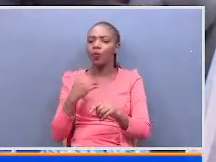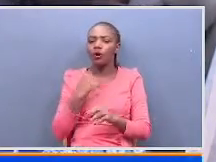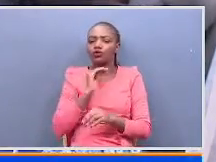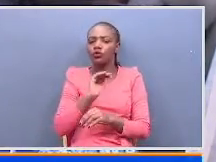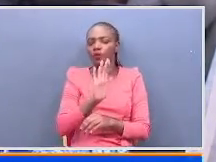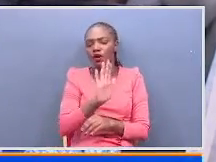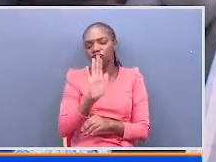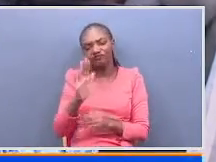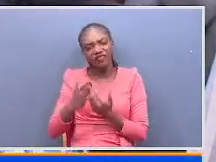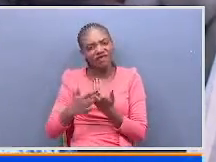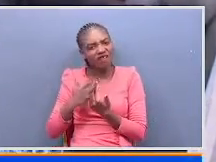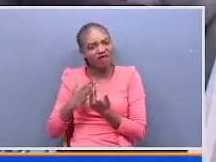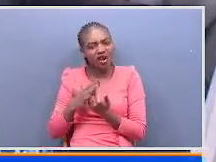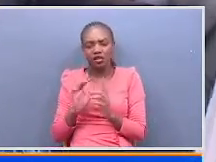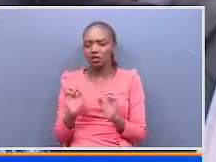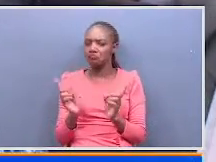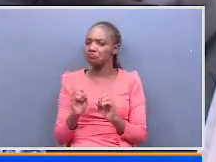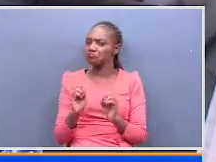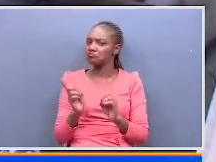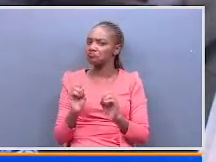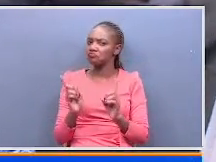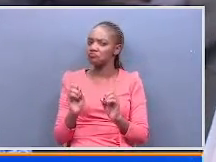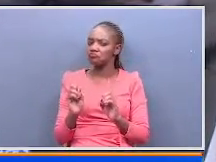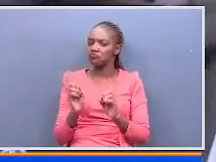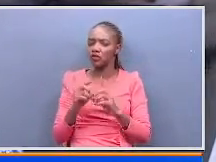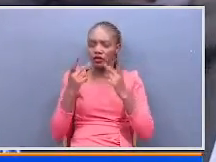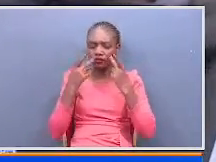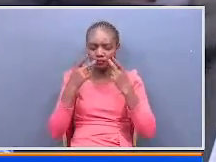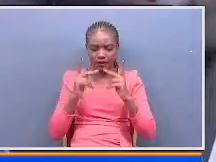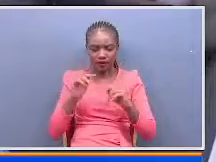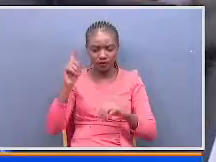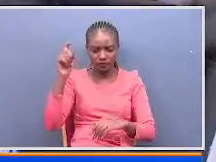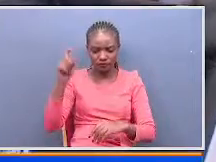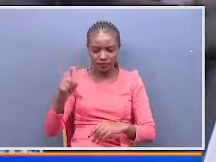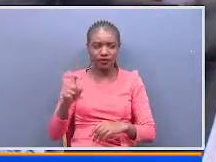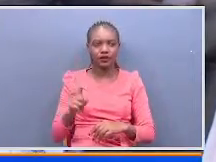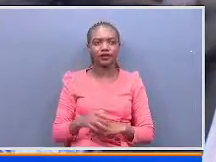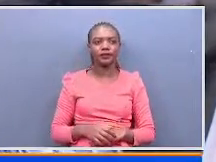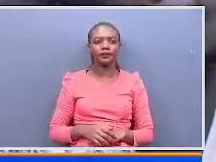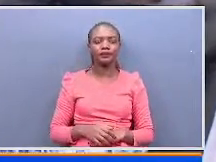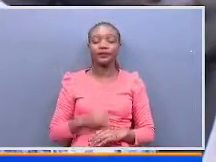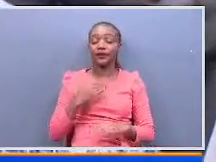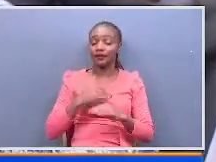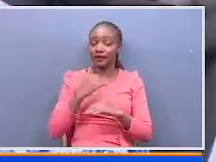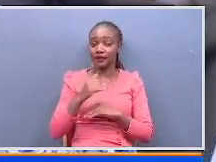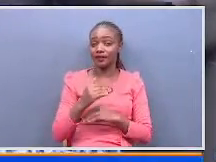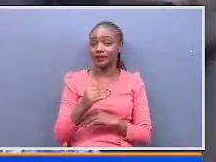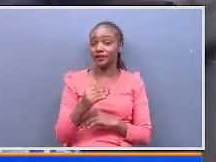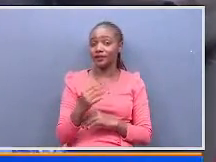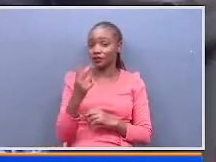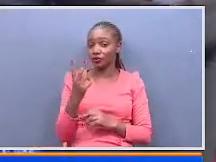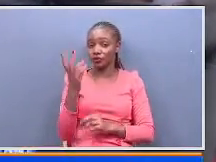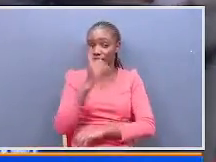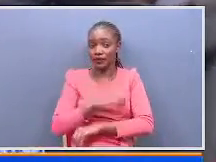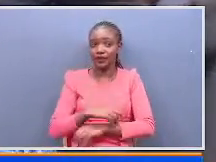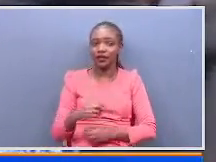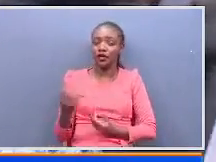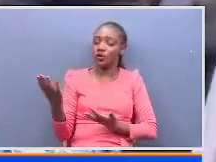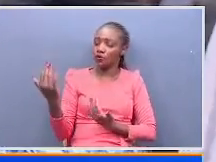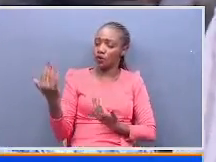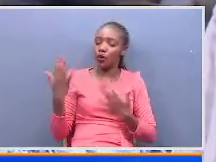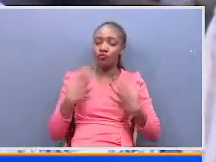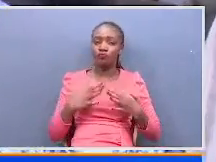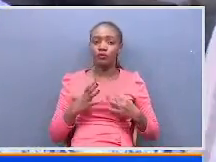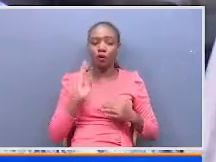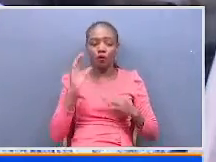wasiweze kubaguana sababu ya misingi ya kikabila. Tukiendelea mbele, siku tatu ambazo zimebaki, tunataka wananchi wakae kwa